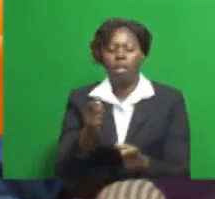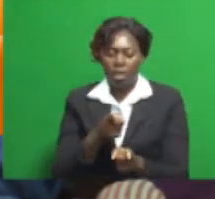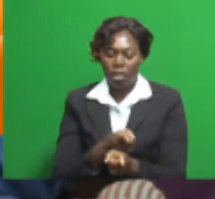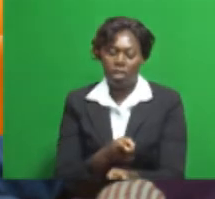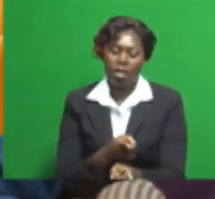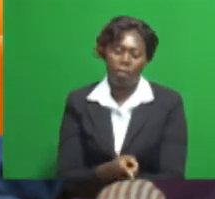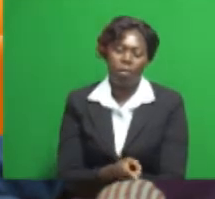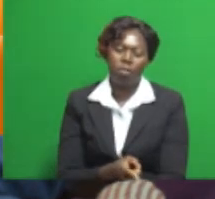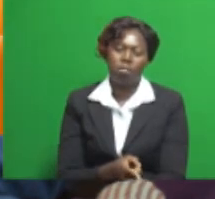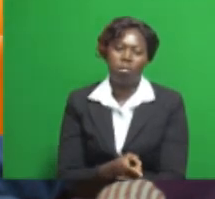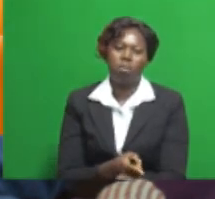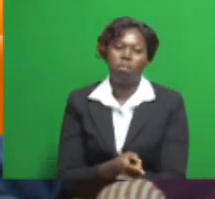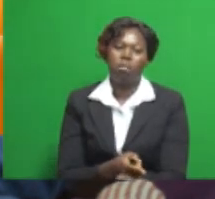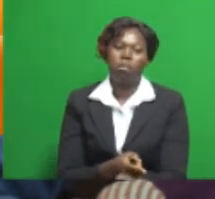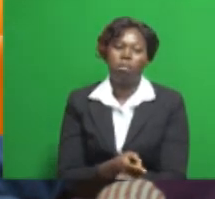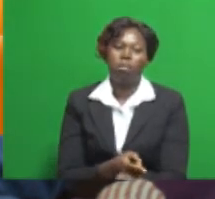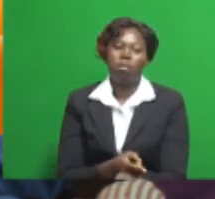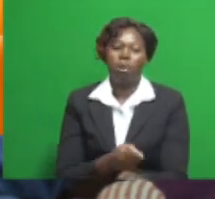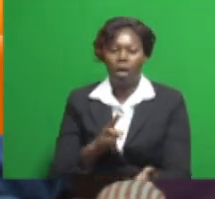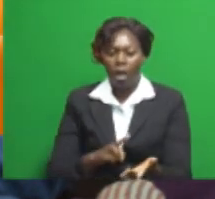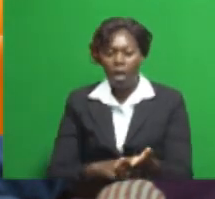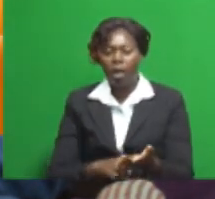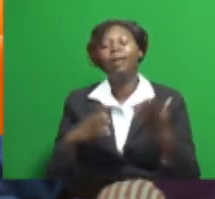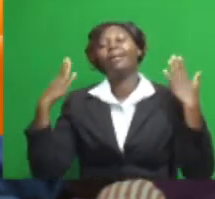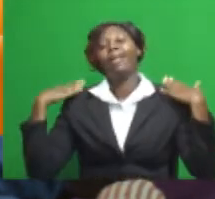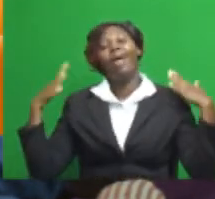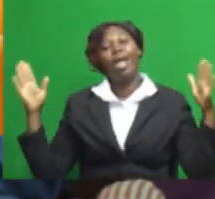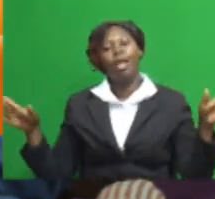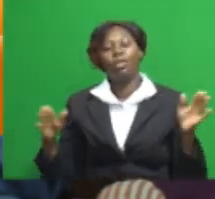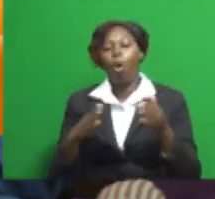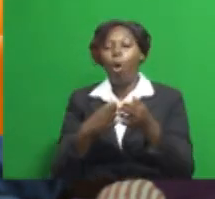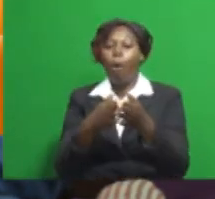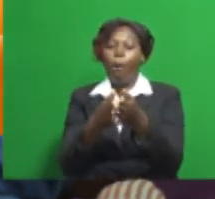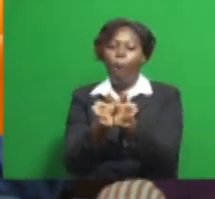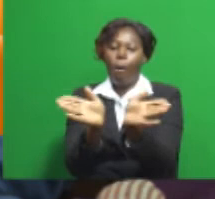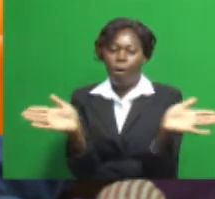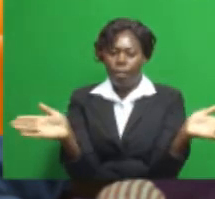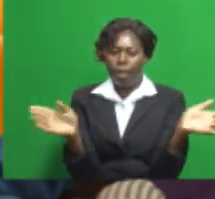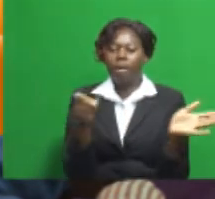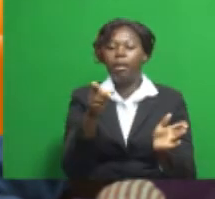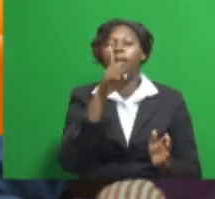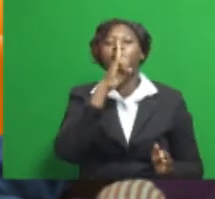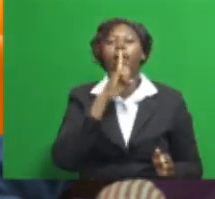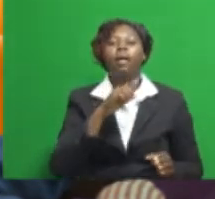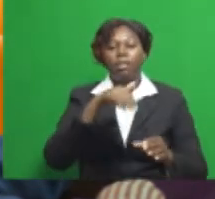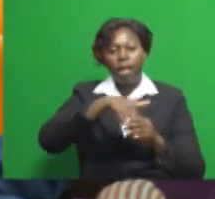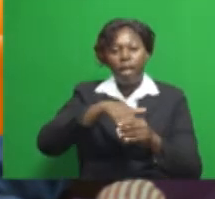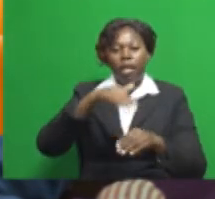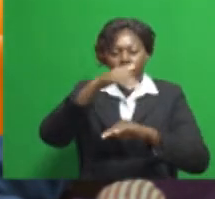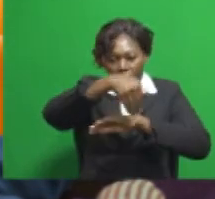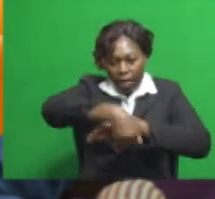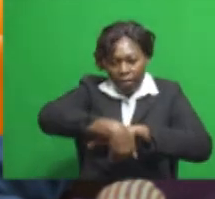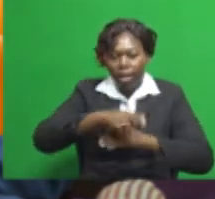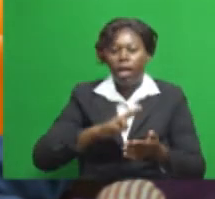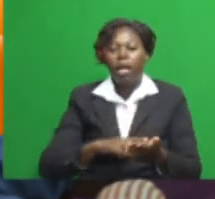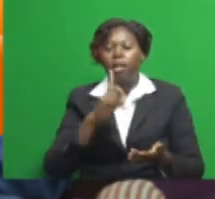maipinzwa vanhu vose asi mutumwa washe wakazarura mikova yetorongo usiku akavabudisa akati